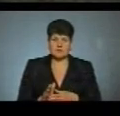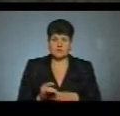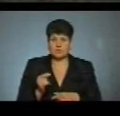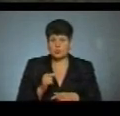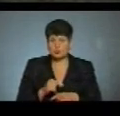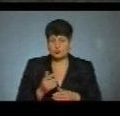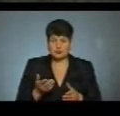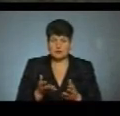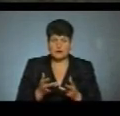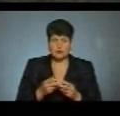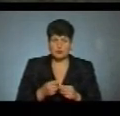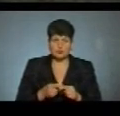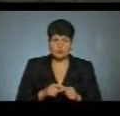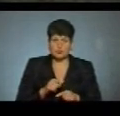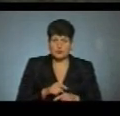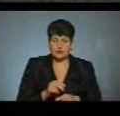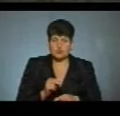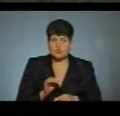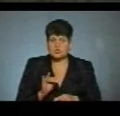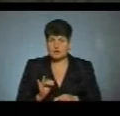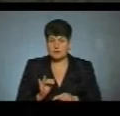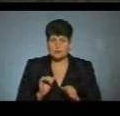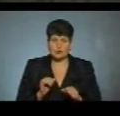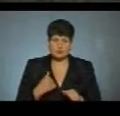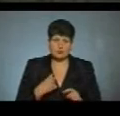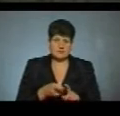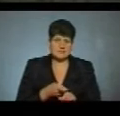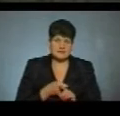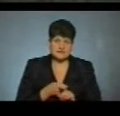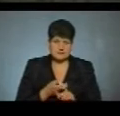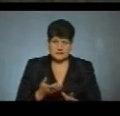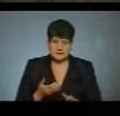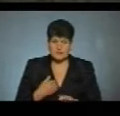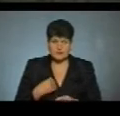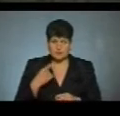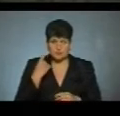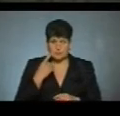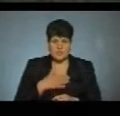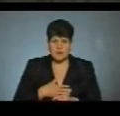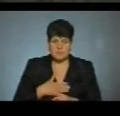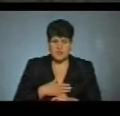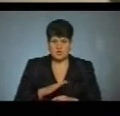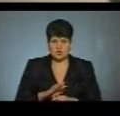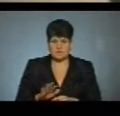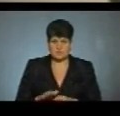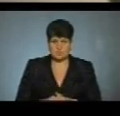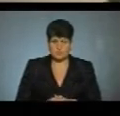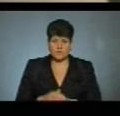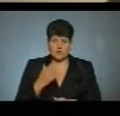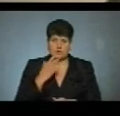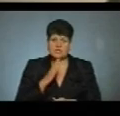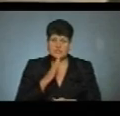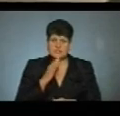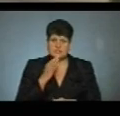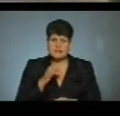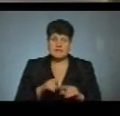тому на рахунок того, чи можемо ми заразитись, то ми на рахунок того не переживаємо. Коли дівчата